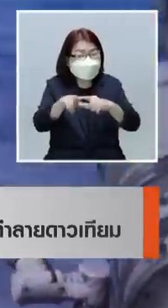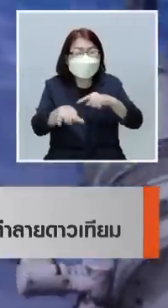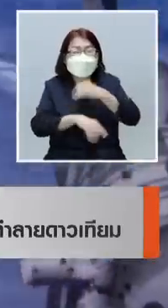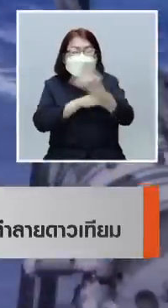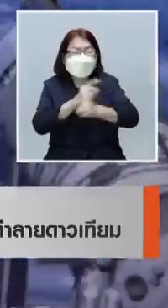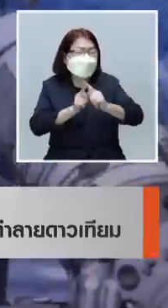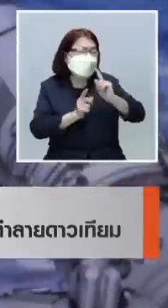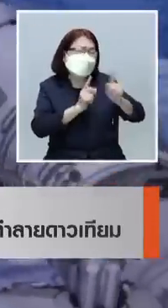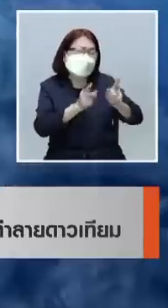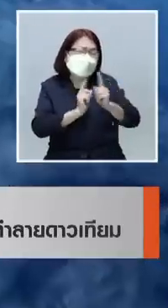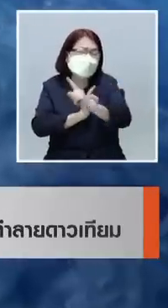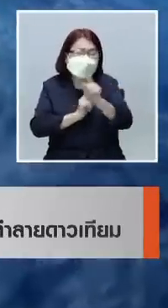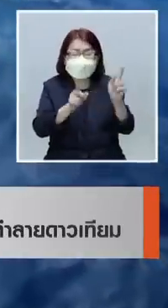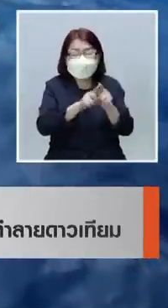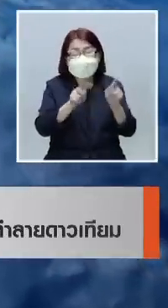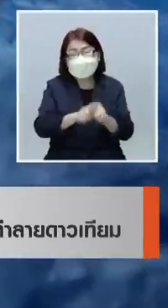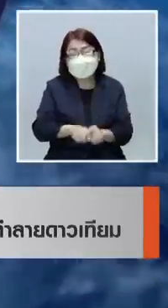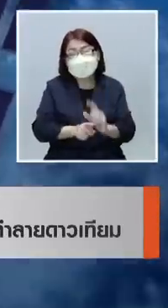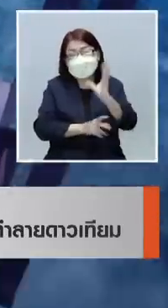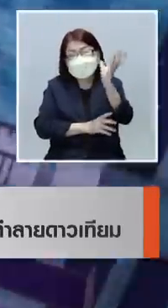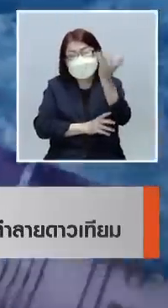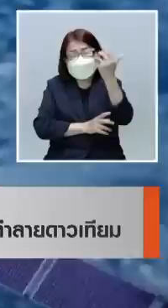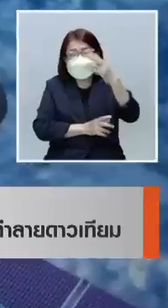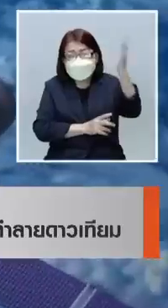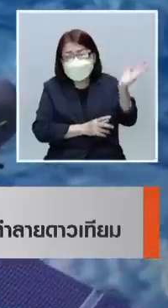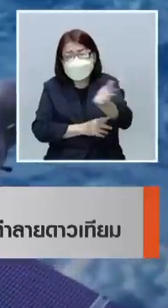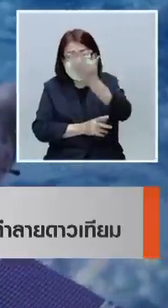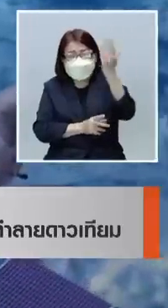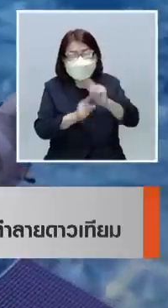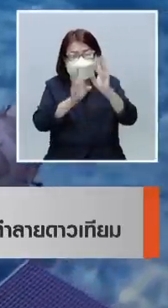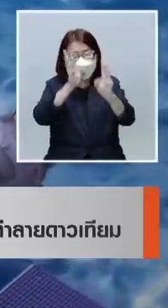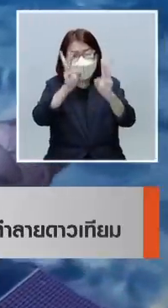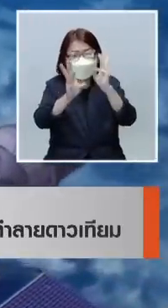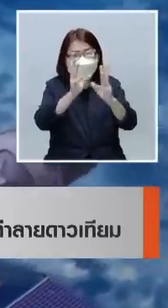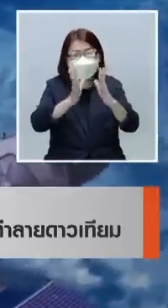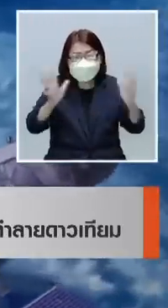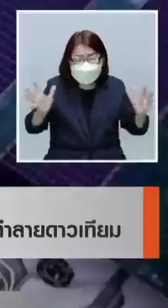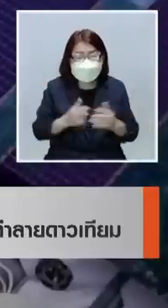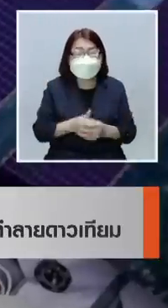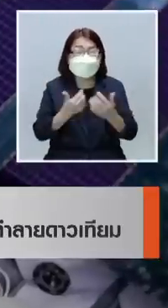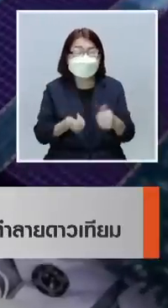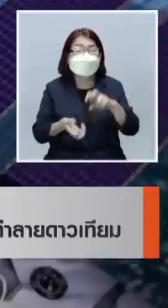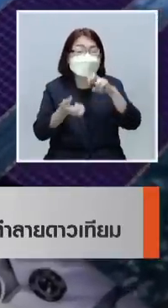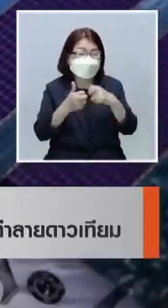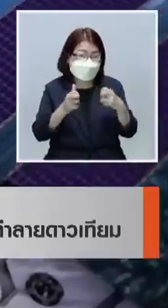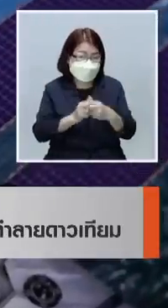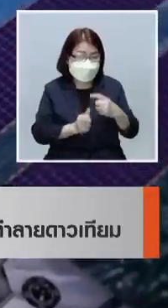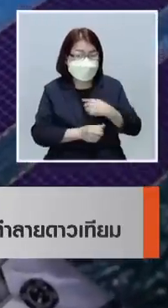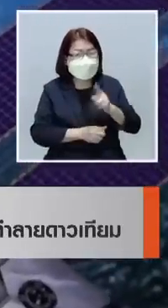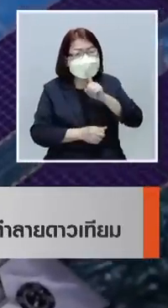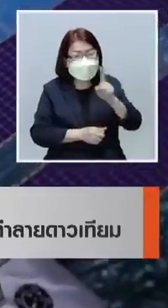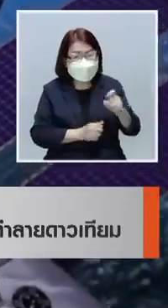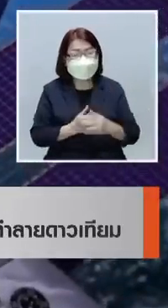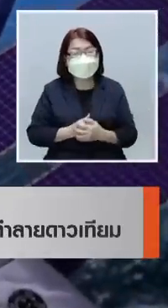เลยค่ะว่ามันทำให้เกิดมลพิษต่อสภาพแวดล้อมบนอวกาศสำหรับทุกคน นอกจากนี้ก็ยังเกิดการตั้งคำถามถึงความยั่